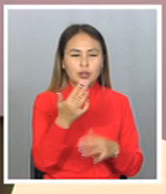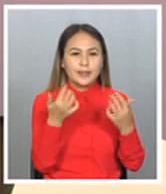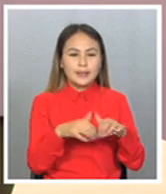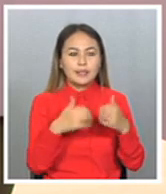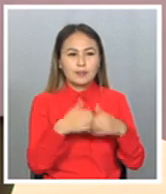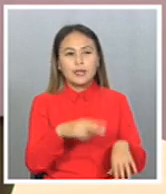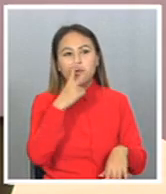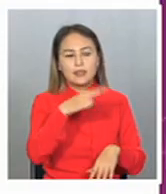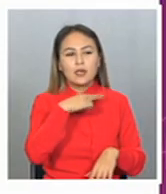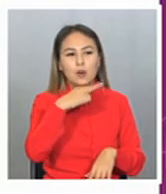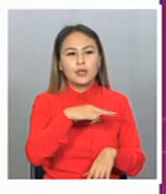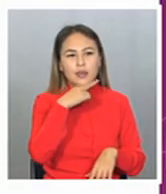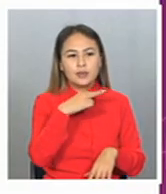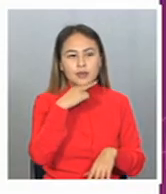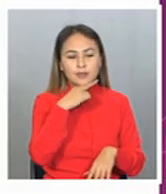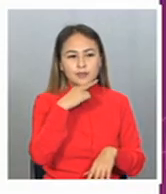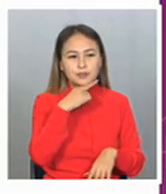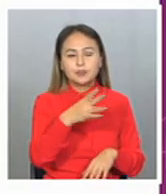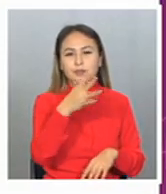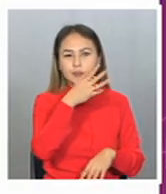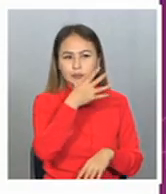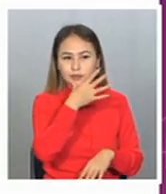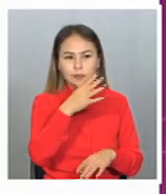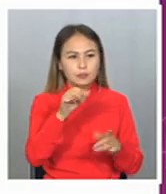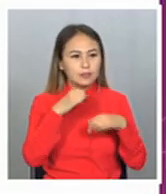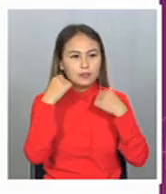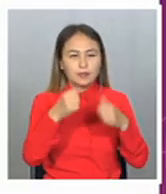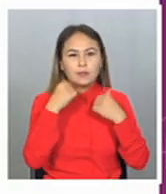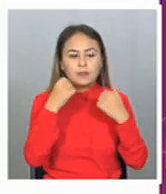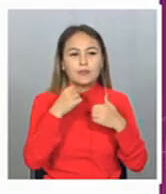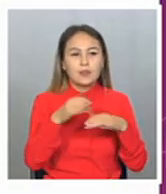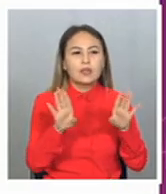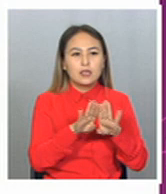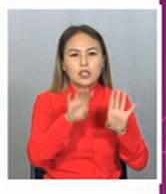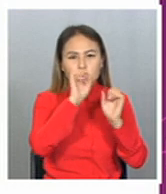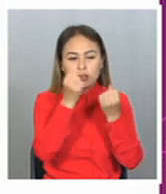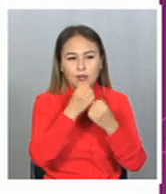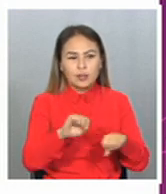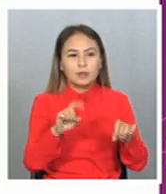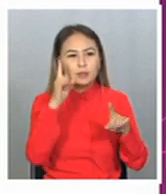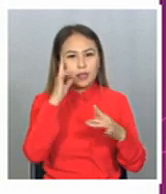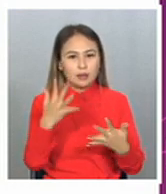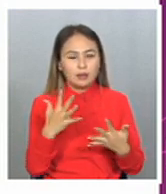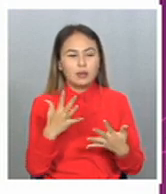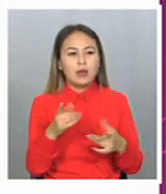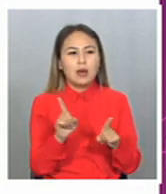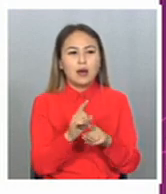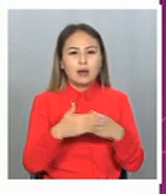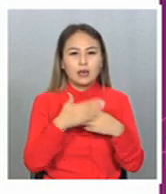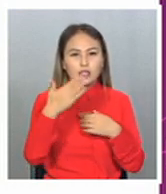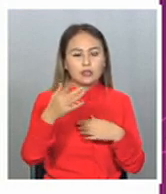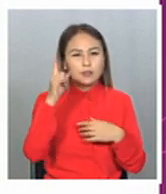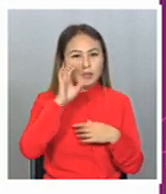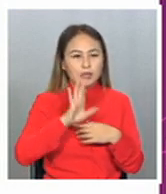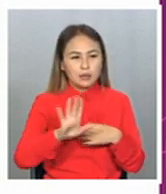назар аударамыз. Енді уақыт белгісіз, жылдамдық белгілі, арақашықтық белгілі.